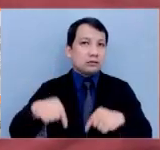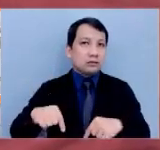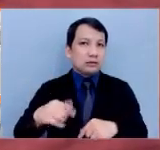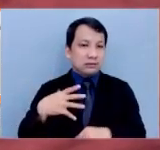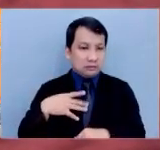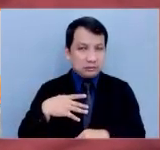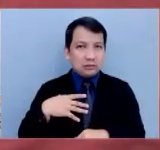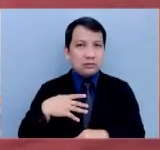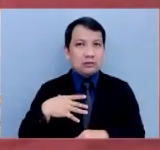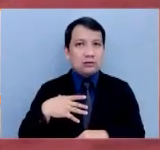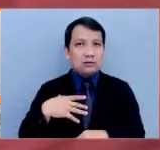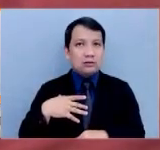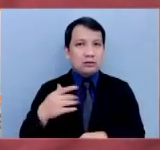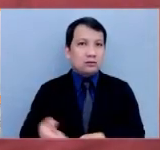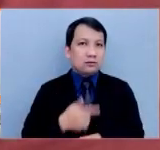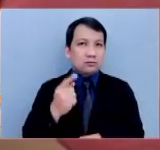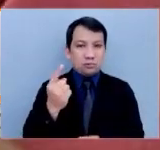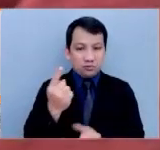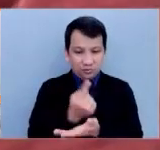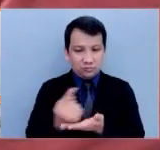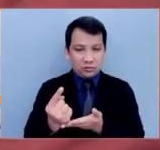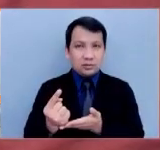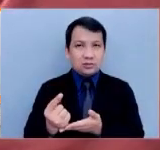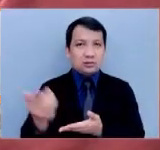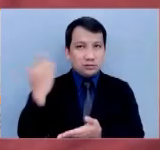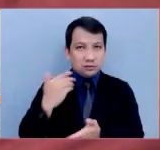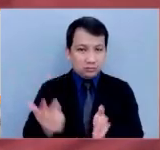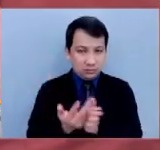na abutan ka pa ng isang linggo tulad yun sa pier.